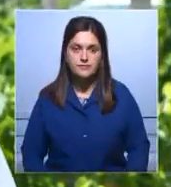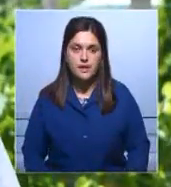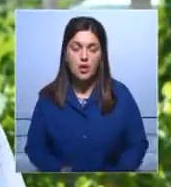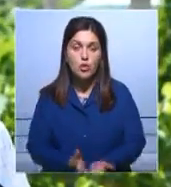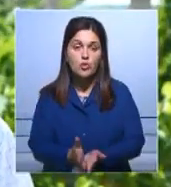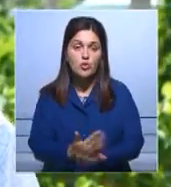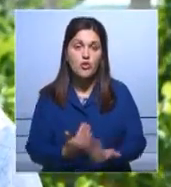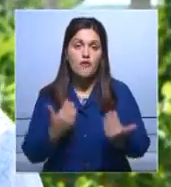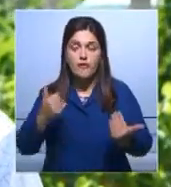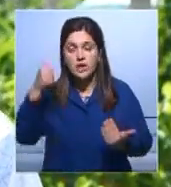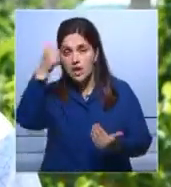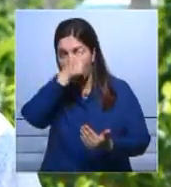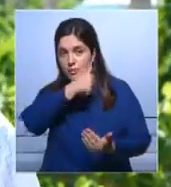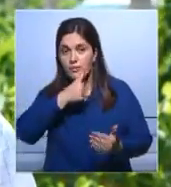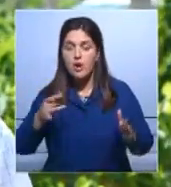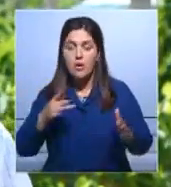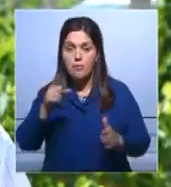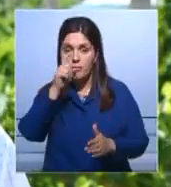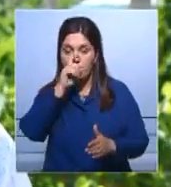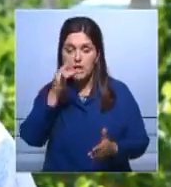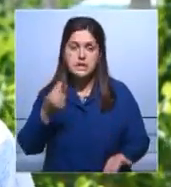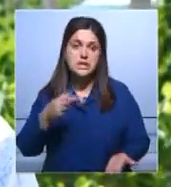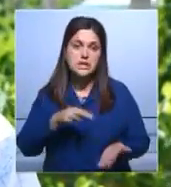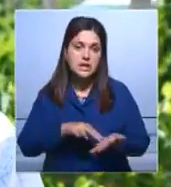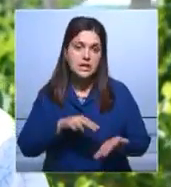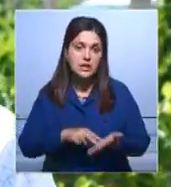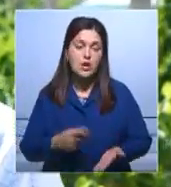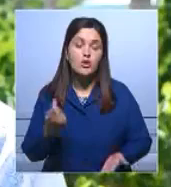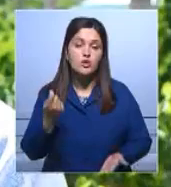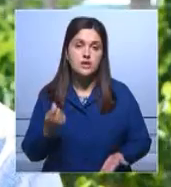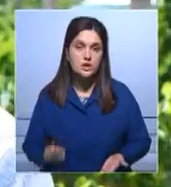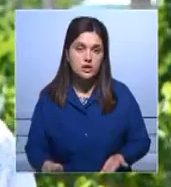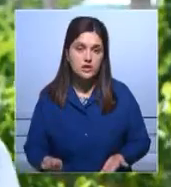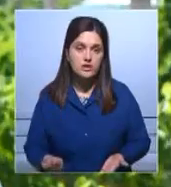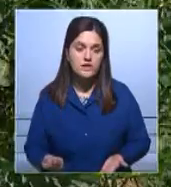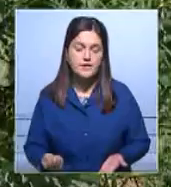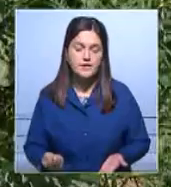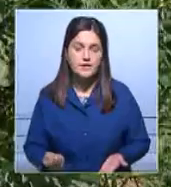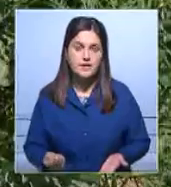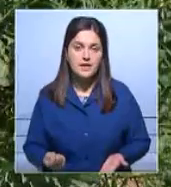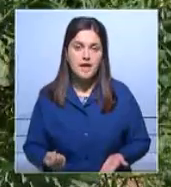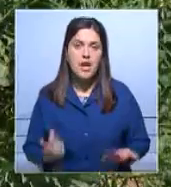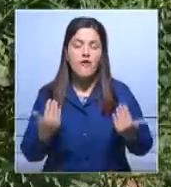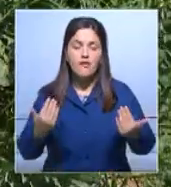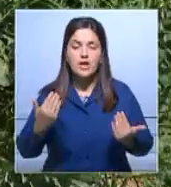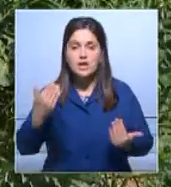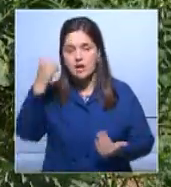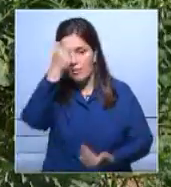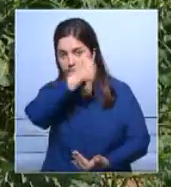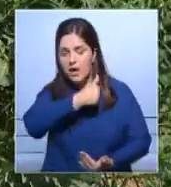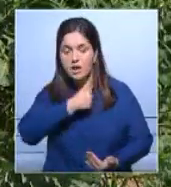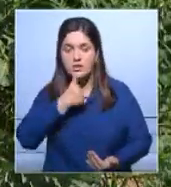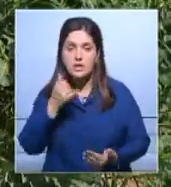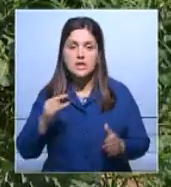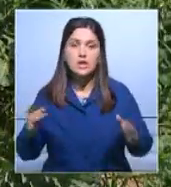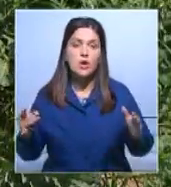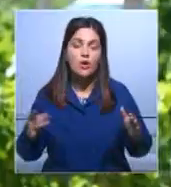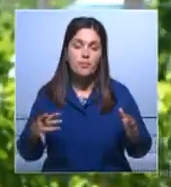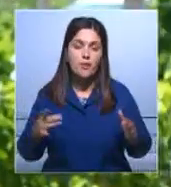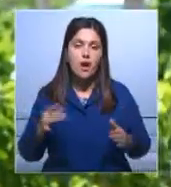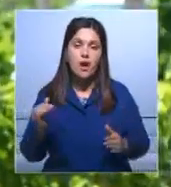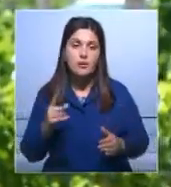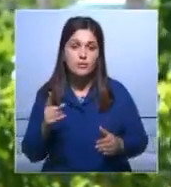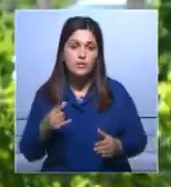году бахчевой культуры очень хорошая, и цена тоже очень хорошая. В этом году из бахчевых